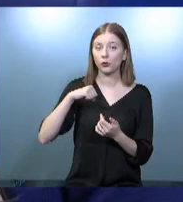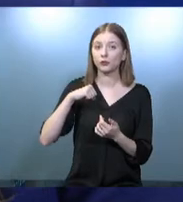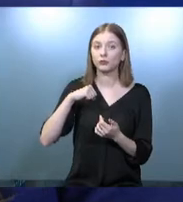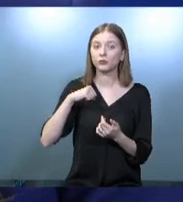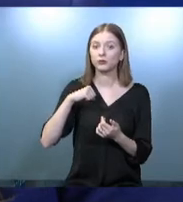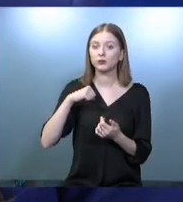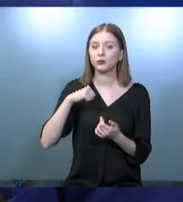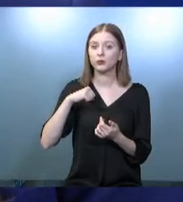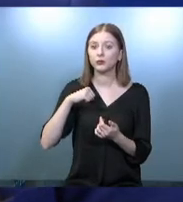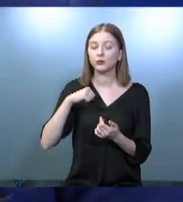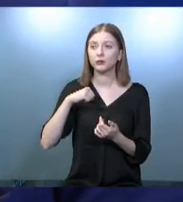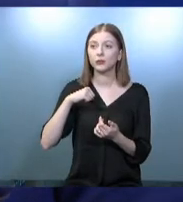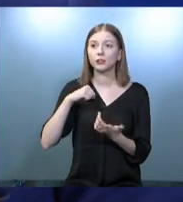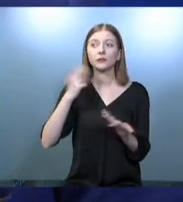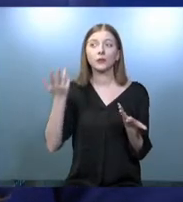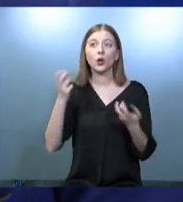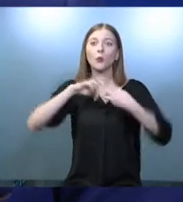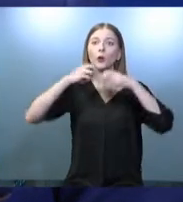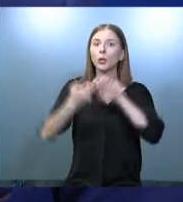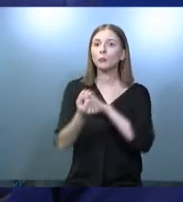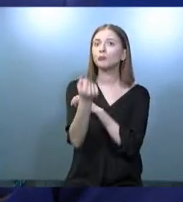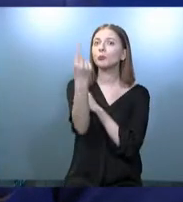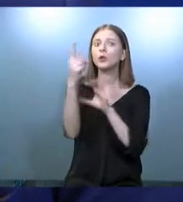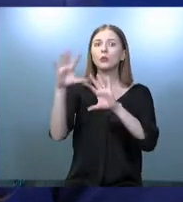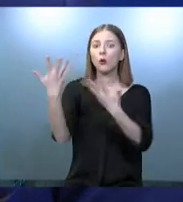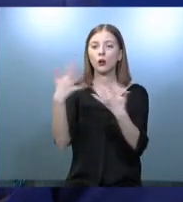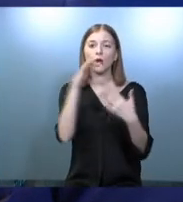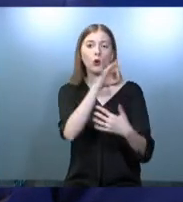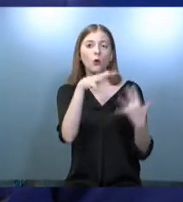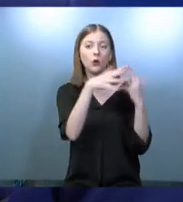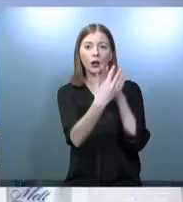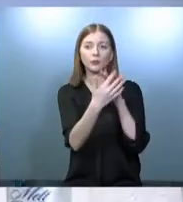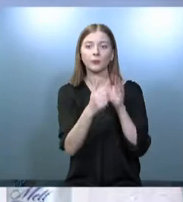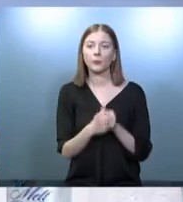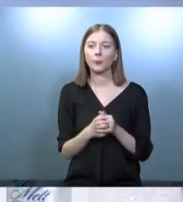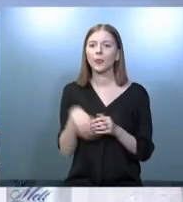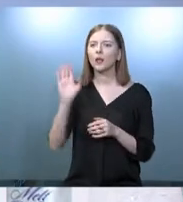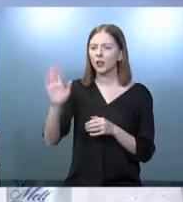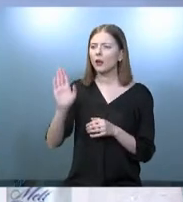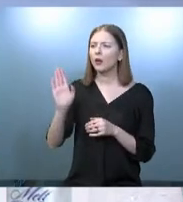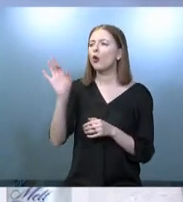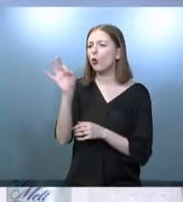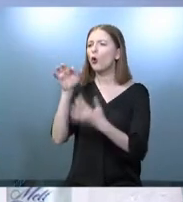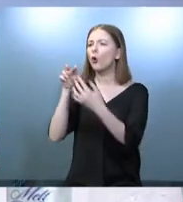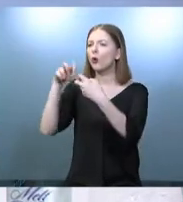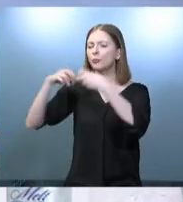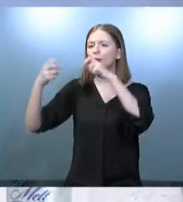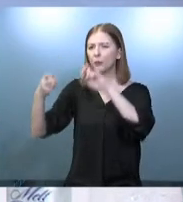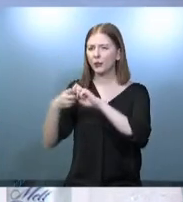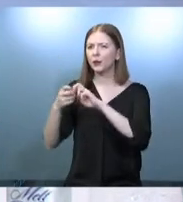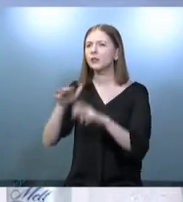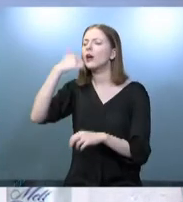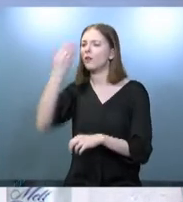ir esam susidūrę. Kaimo problemas, iš tikrųjų, kaime. Pone Talmantai, aš norėjau pasakyti, kad apie problemas spręsinas ir planus. Ačiū.